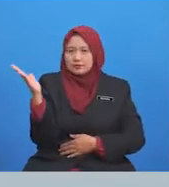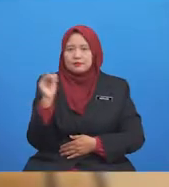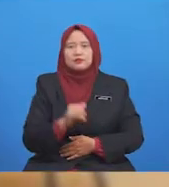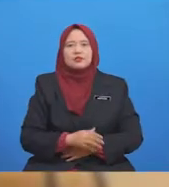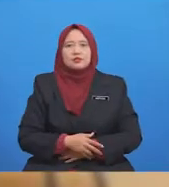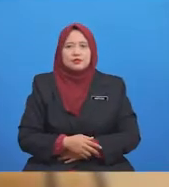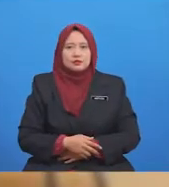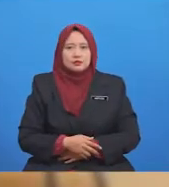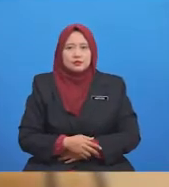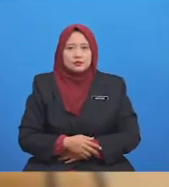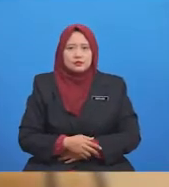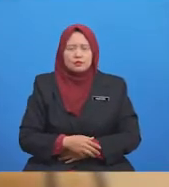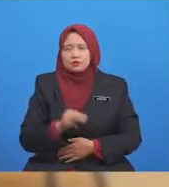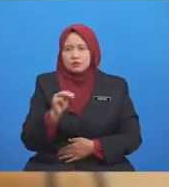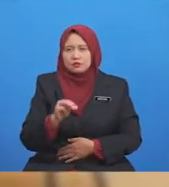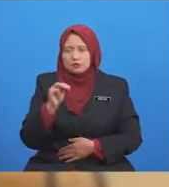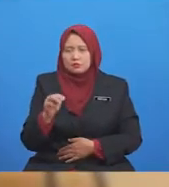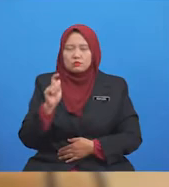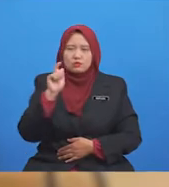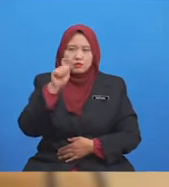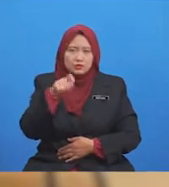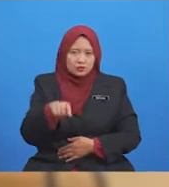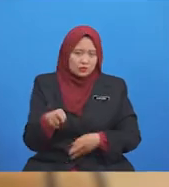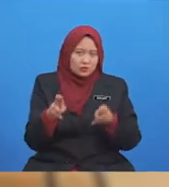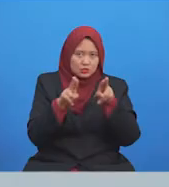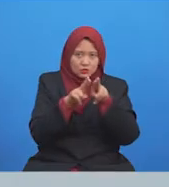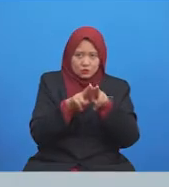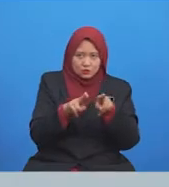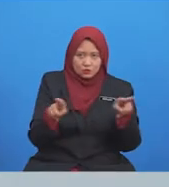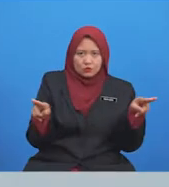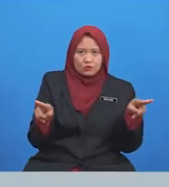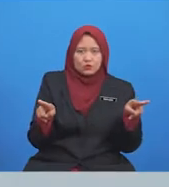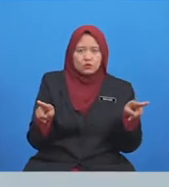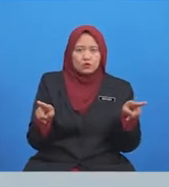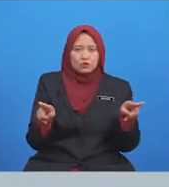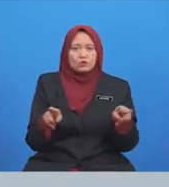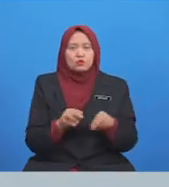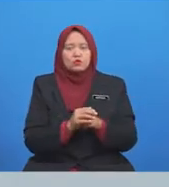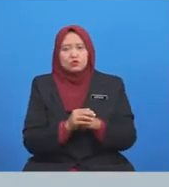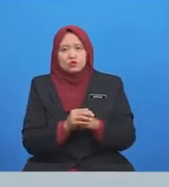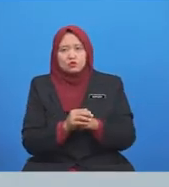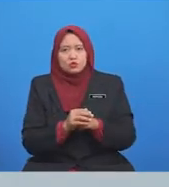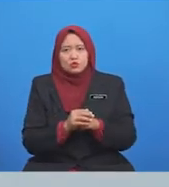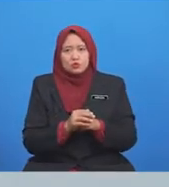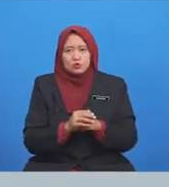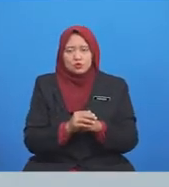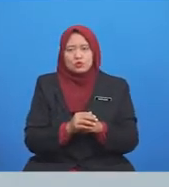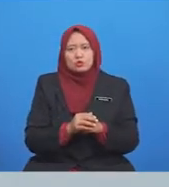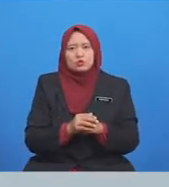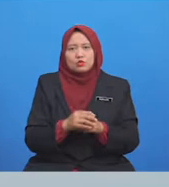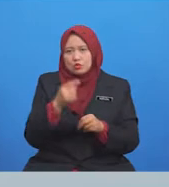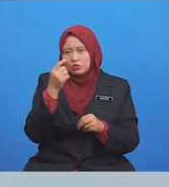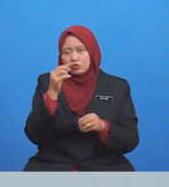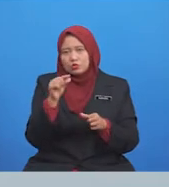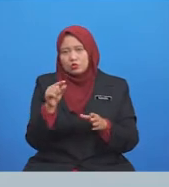Murid-murid perlu mengukur sudut-sudut yang dipaparkan dalam jadual menggunakan jangka